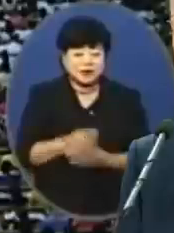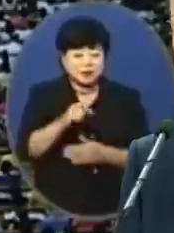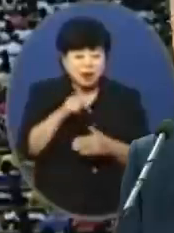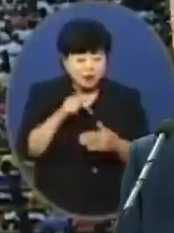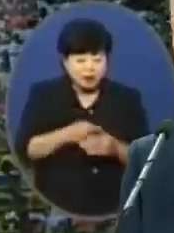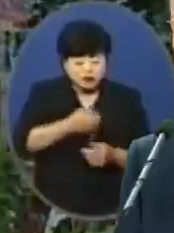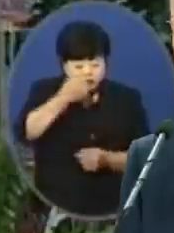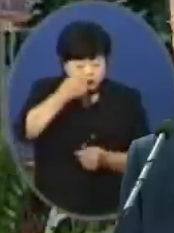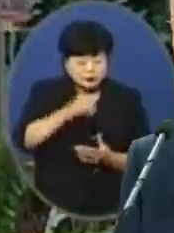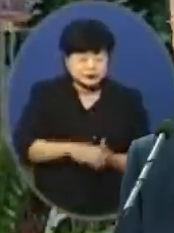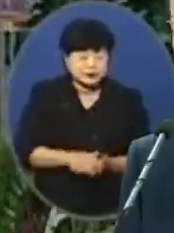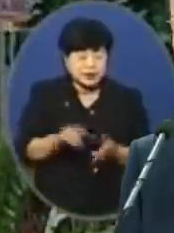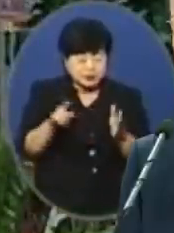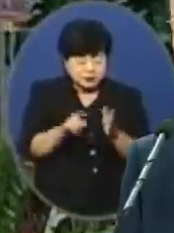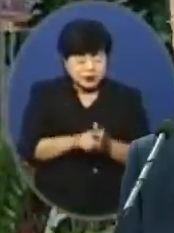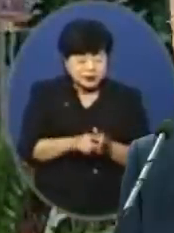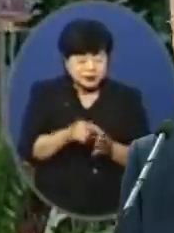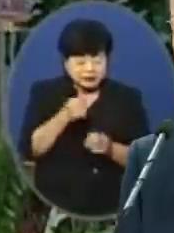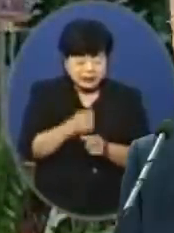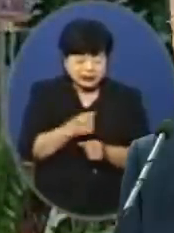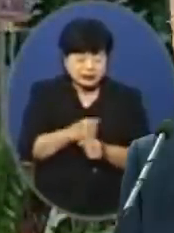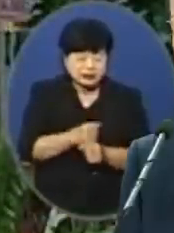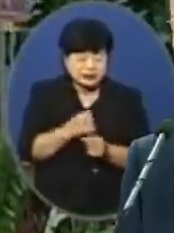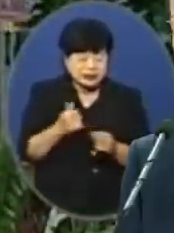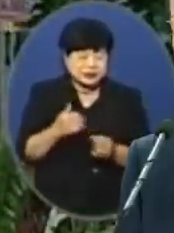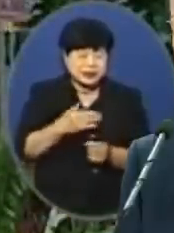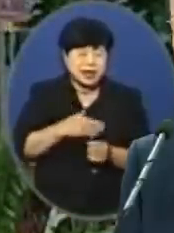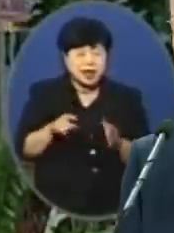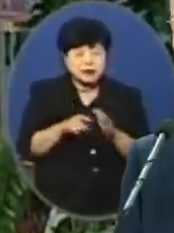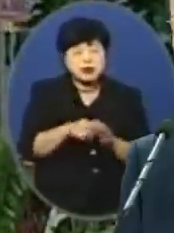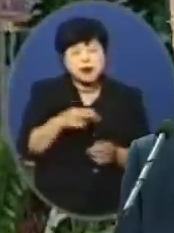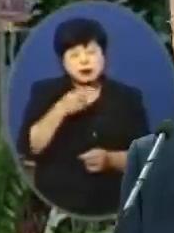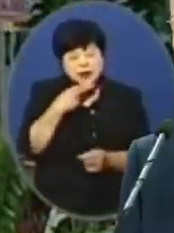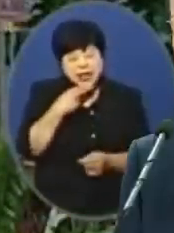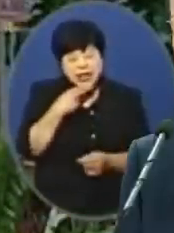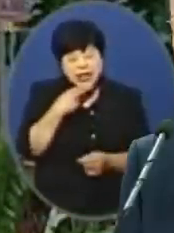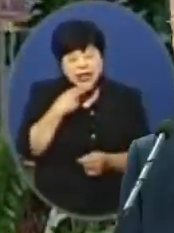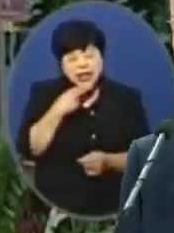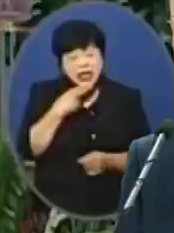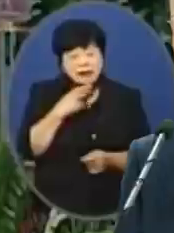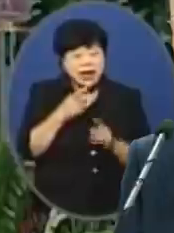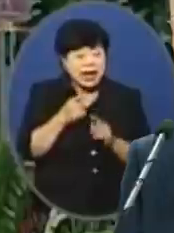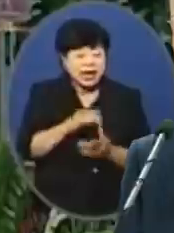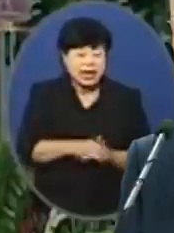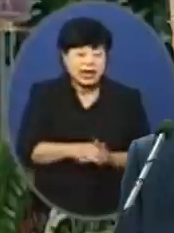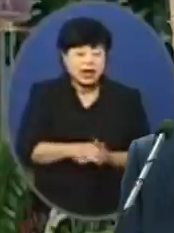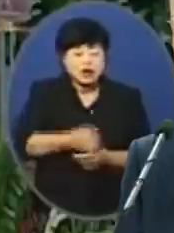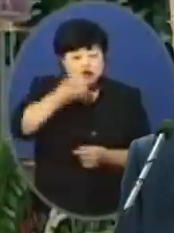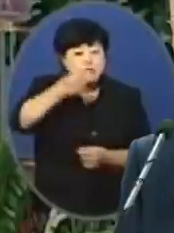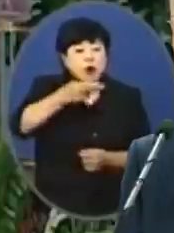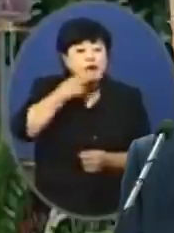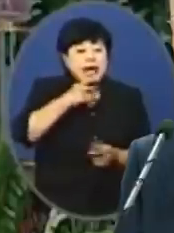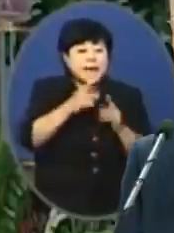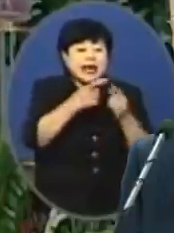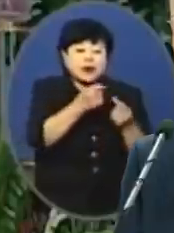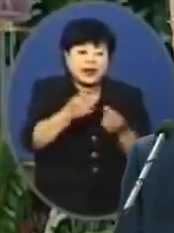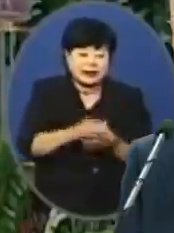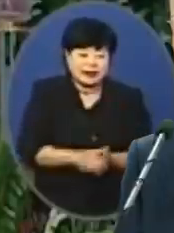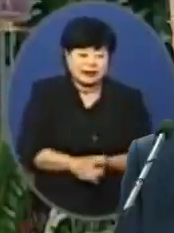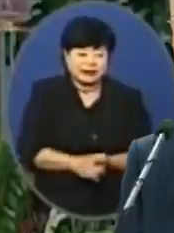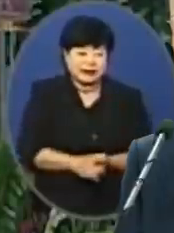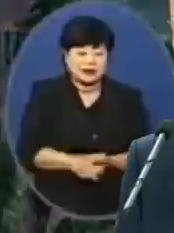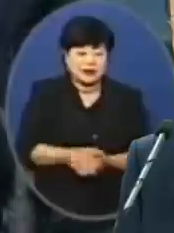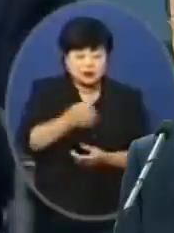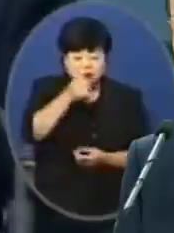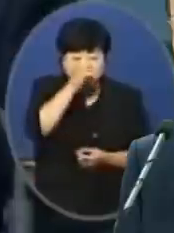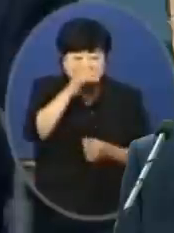마음의 꿈은 믿음을 생산하는 것입니다. 사람들이 나는 믿음이 없습니다. 그 말은 꿈이 없다는 말인 것입니다.